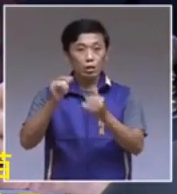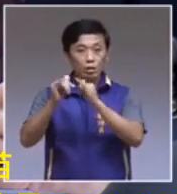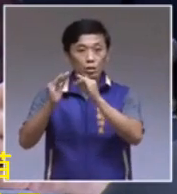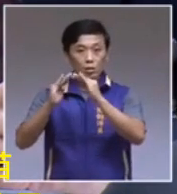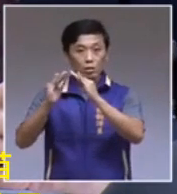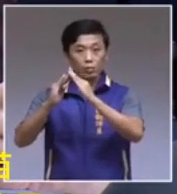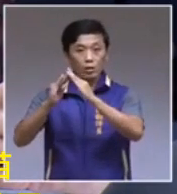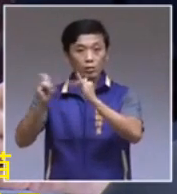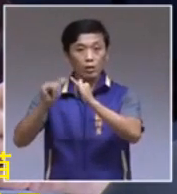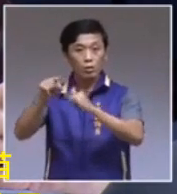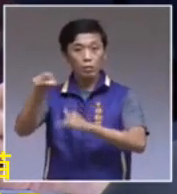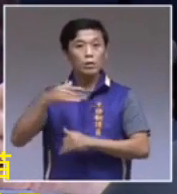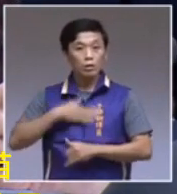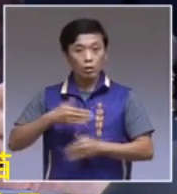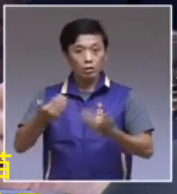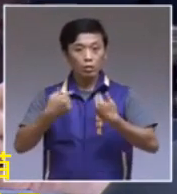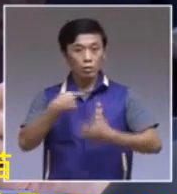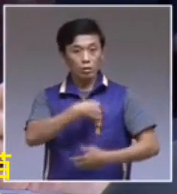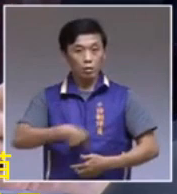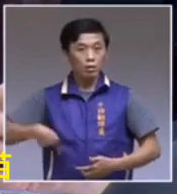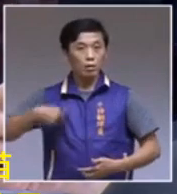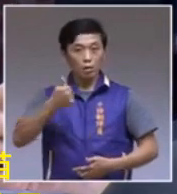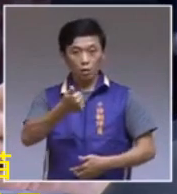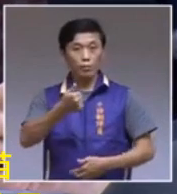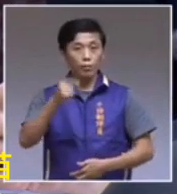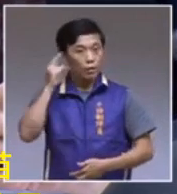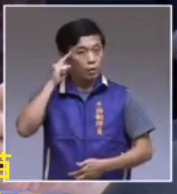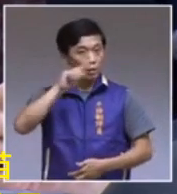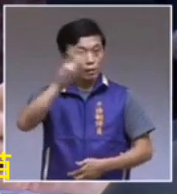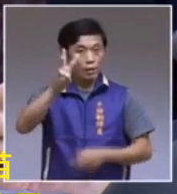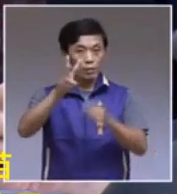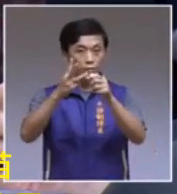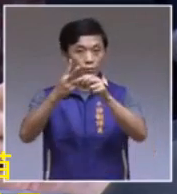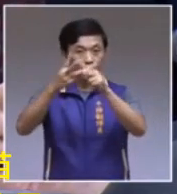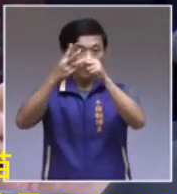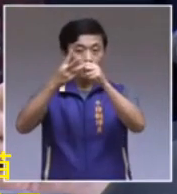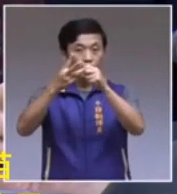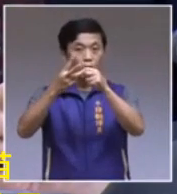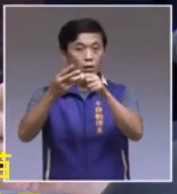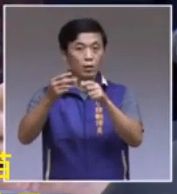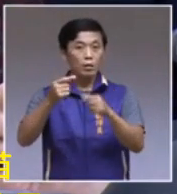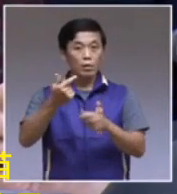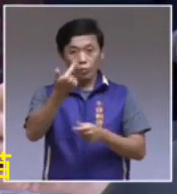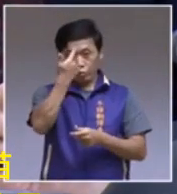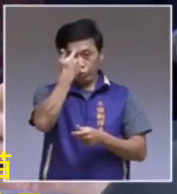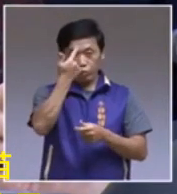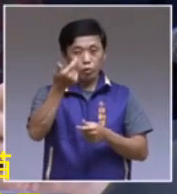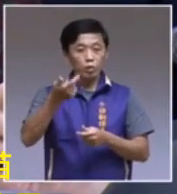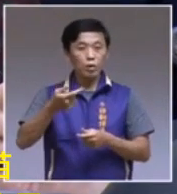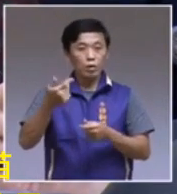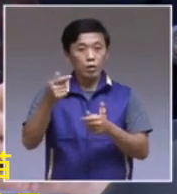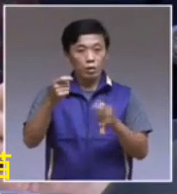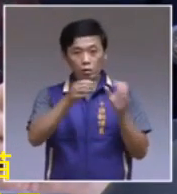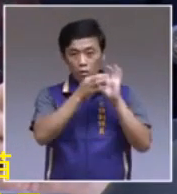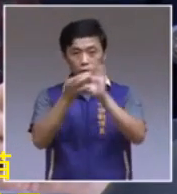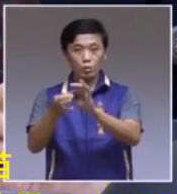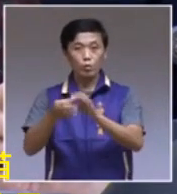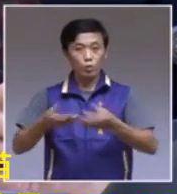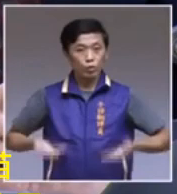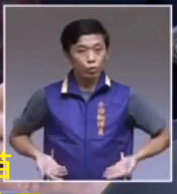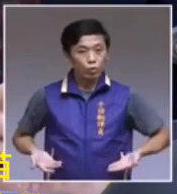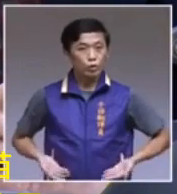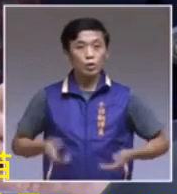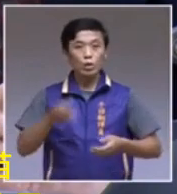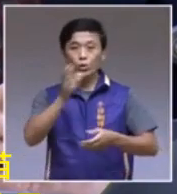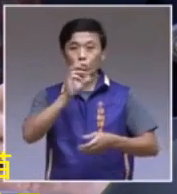比较好。那第二三天我们同样要持续去量体温，多喝水，多休息，均衡